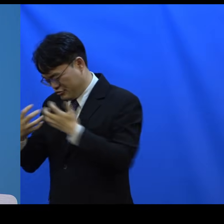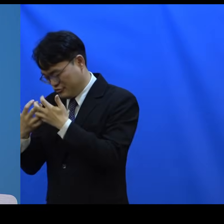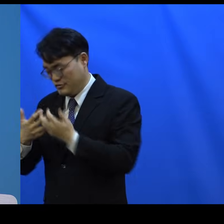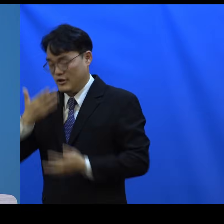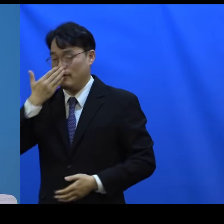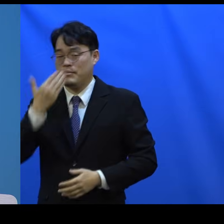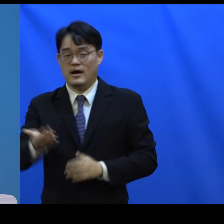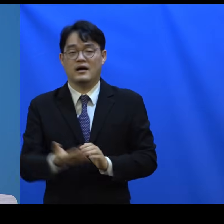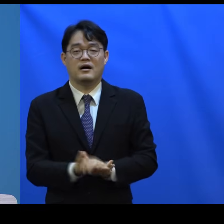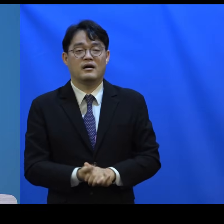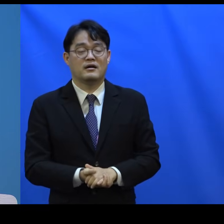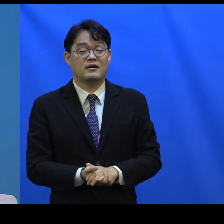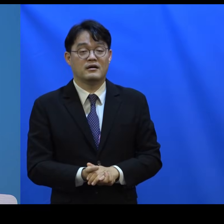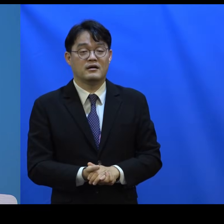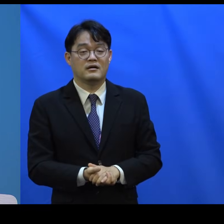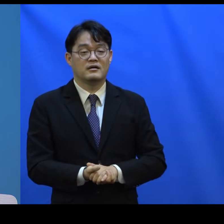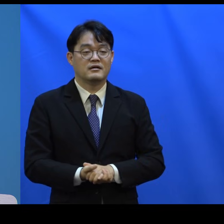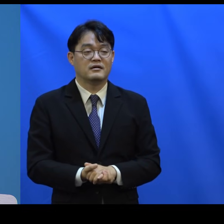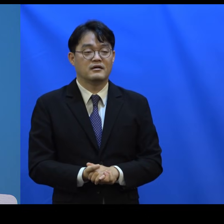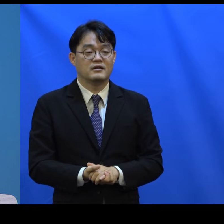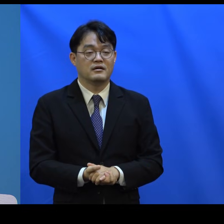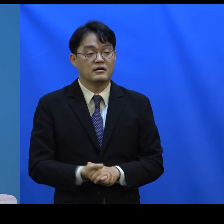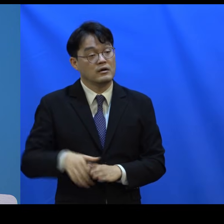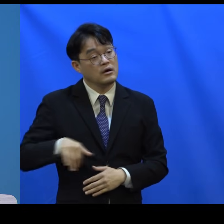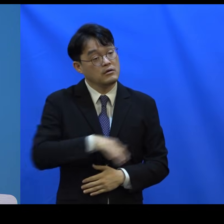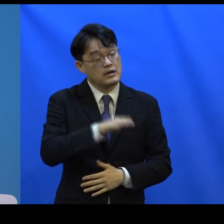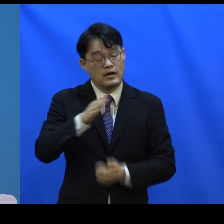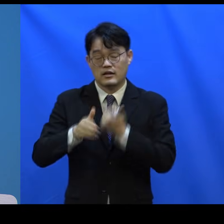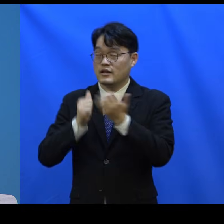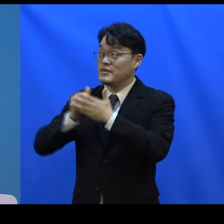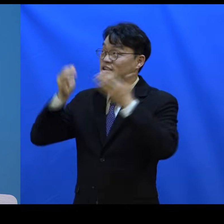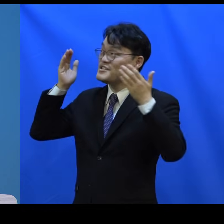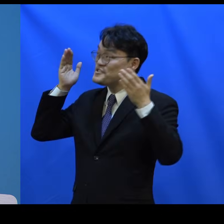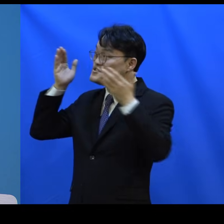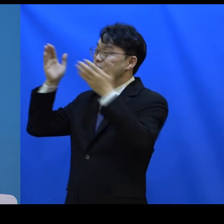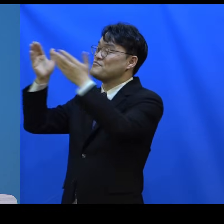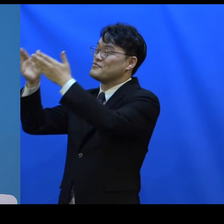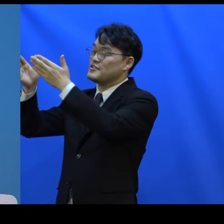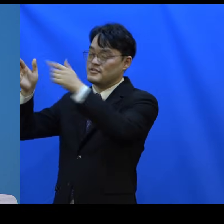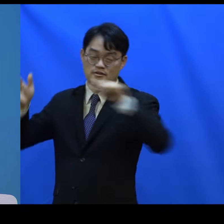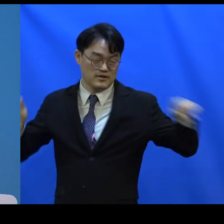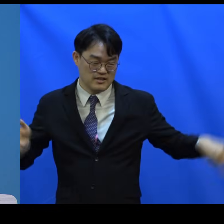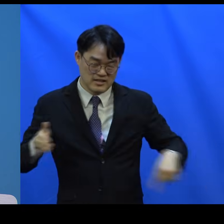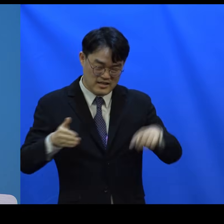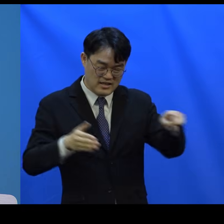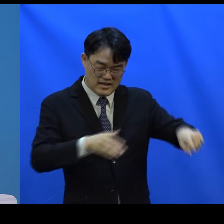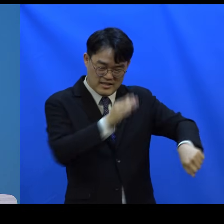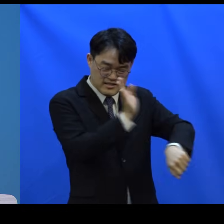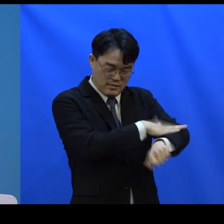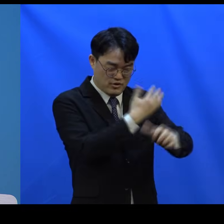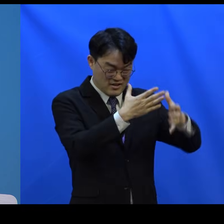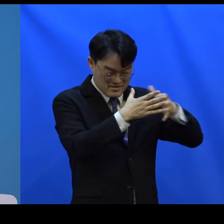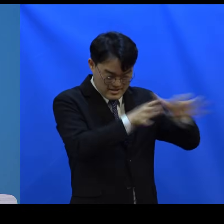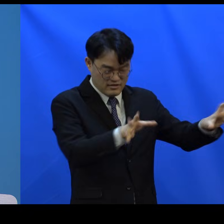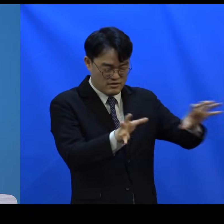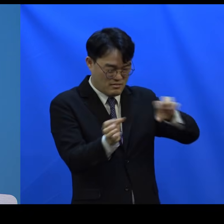믿고 의지하던 환상에서 깨어나는 시간이 예배가 되어야 하는 것입니다. 성도 여러분,